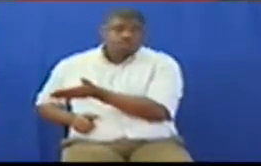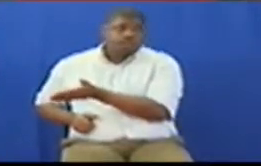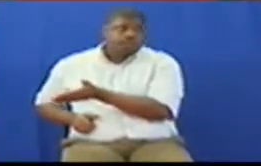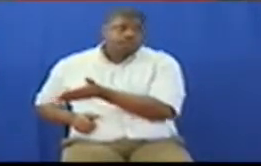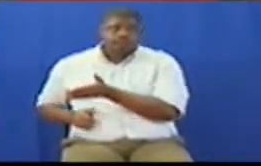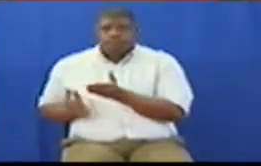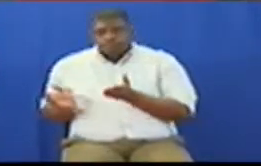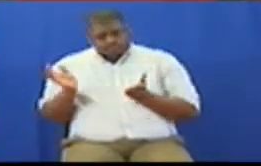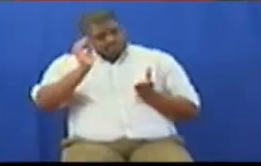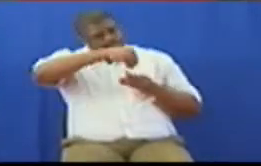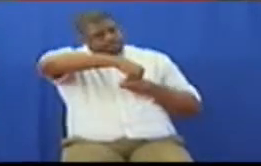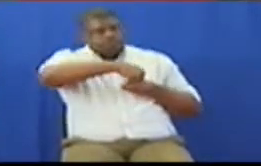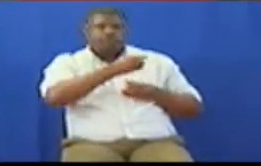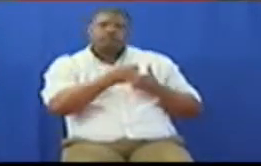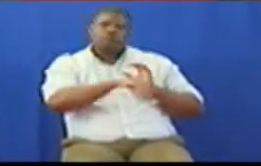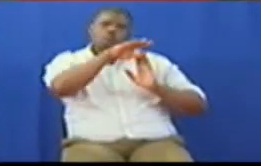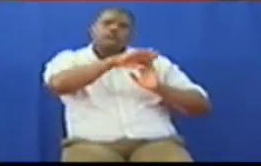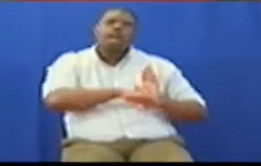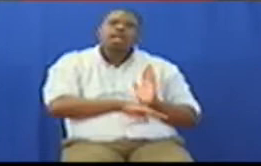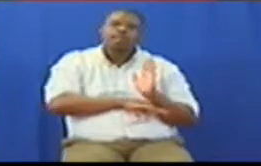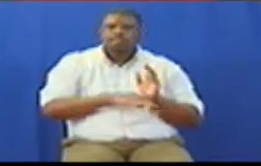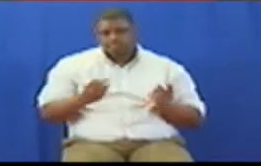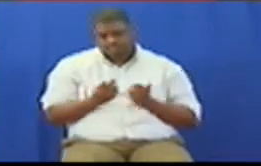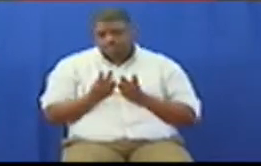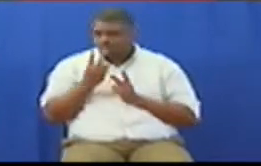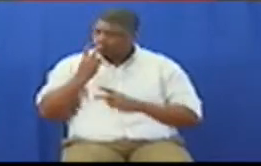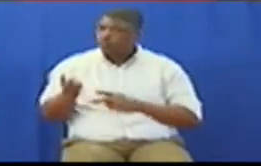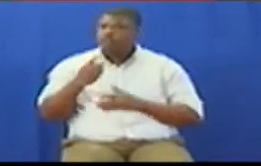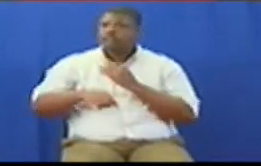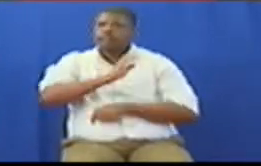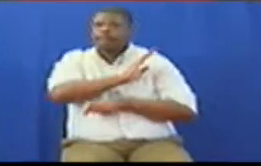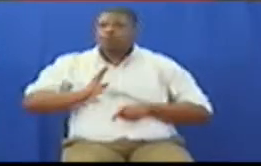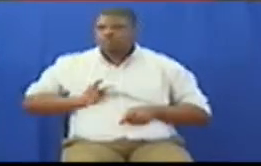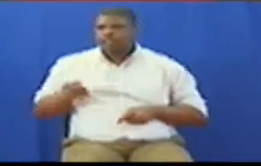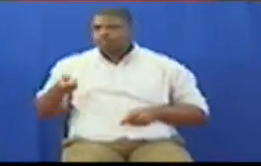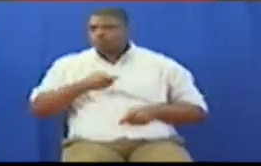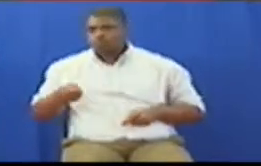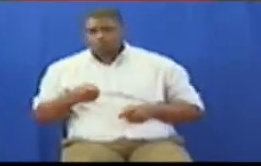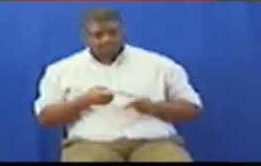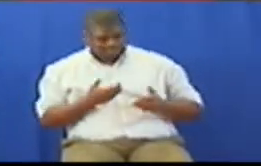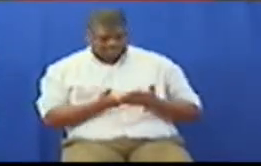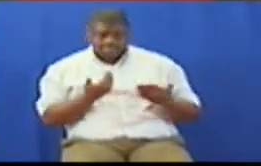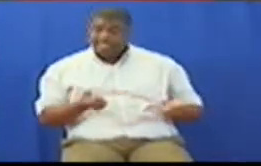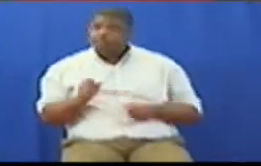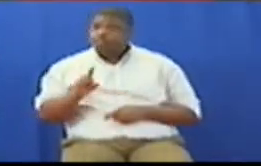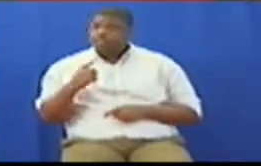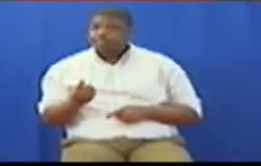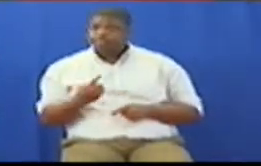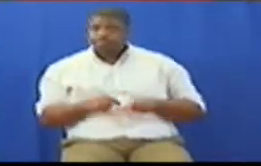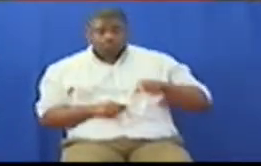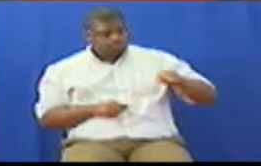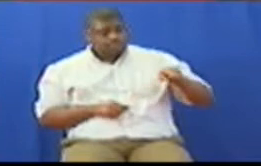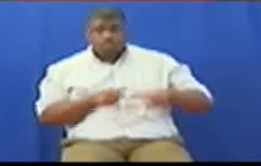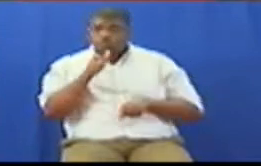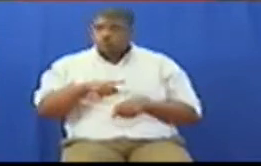unawekwa kwenye utaratibu kama vile tunavyoona kwenye bodi ya mkopo. Na kwa sababu our graduates